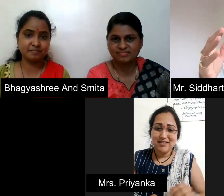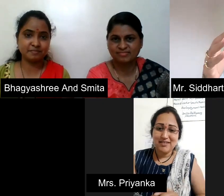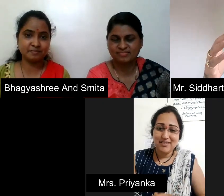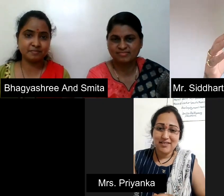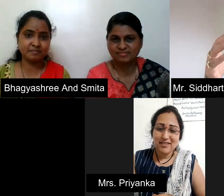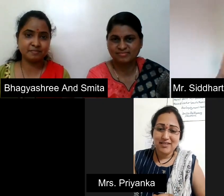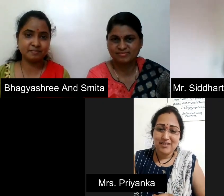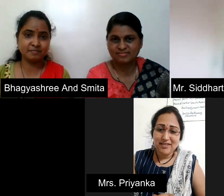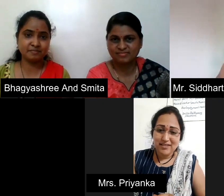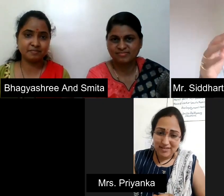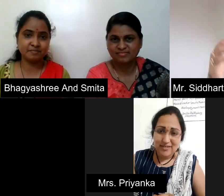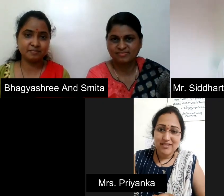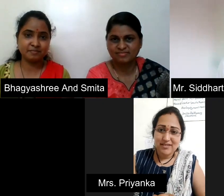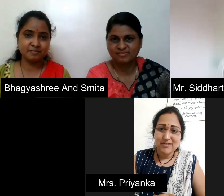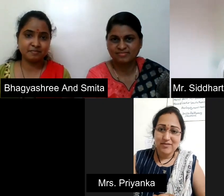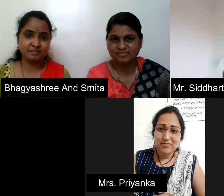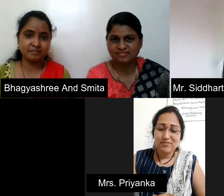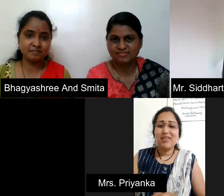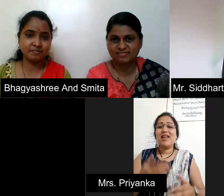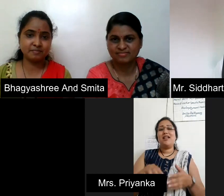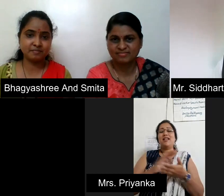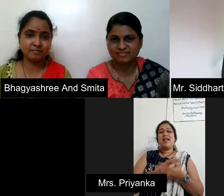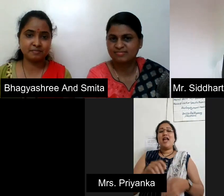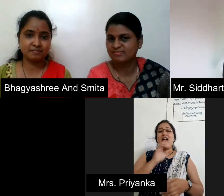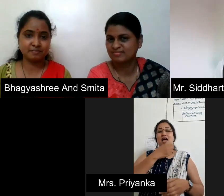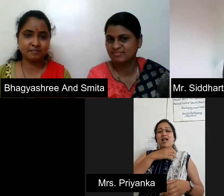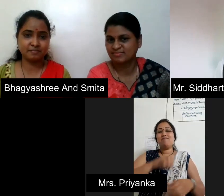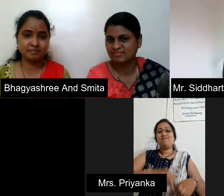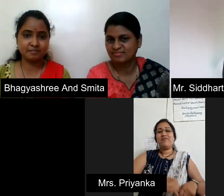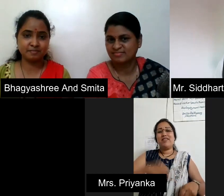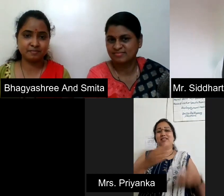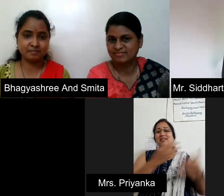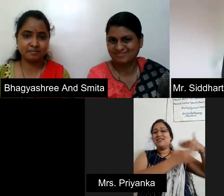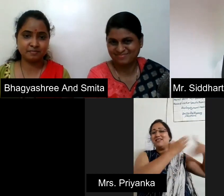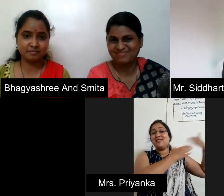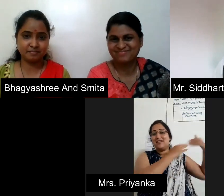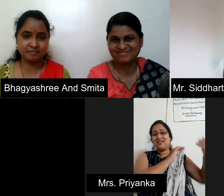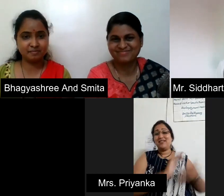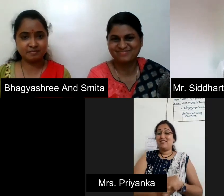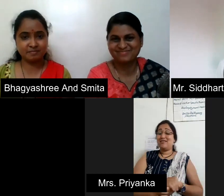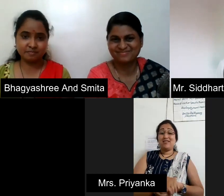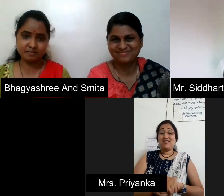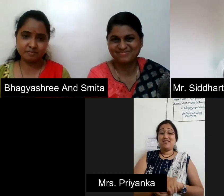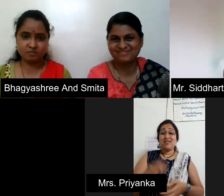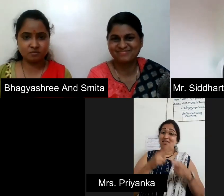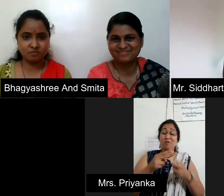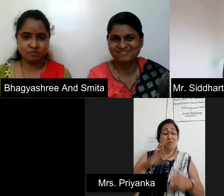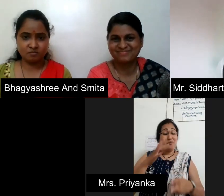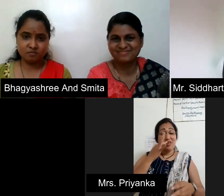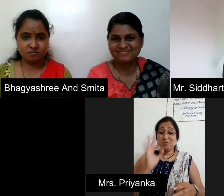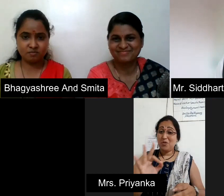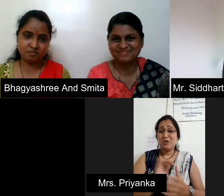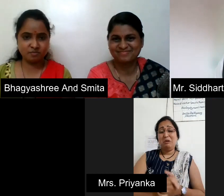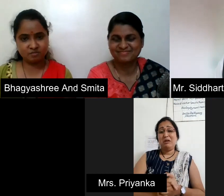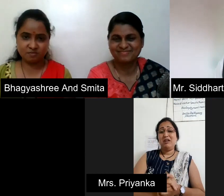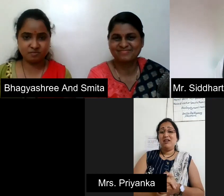हिस्ट्री में, इतिहास में छप जाए। ये बहुत छोटी सी बात है लेकिन बहुत बहुत महत्वपूर्ण है कि कुछ भी